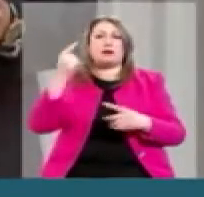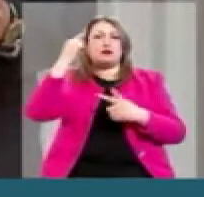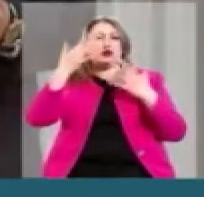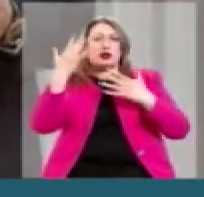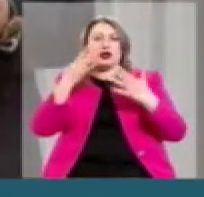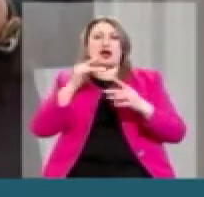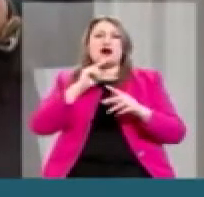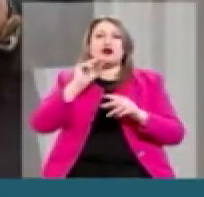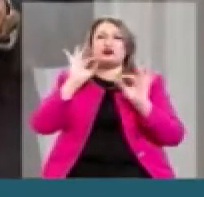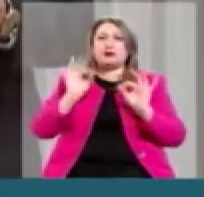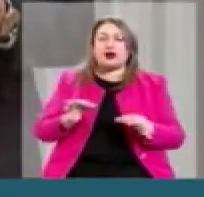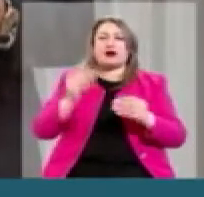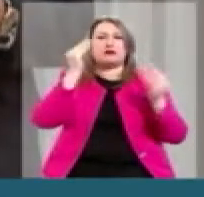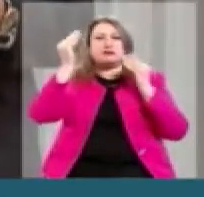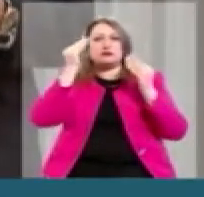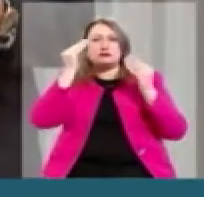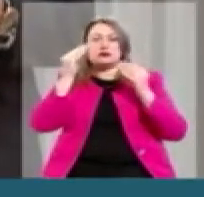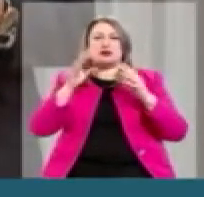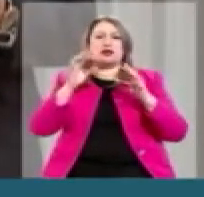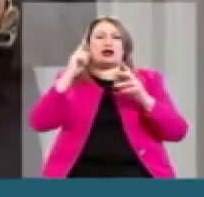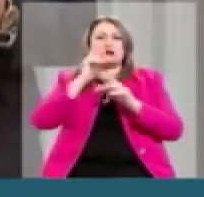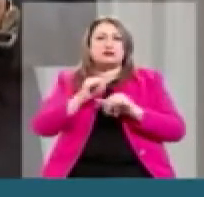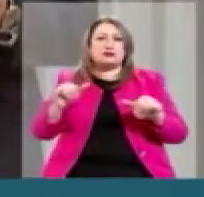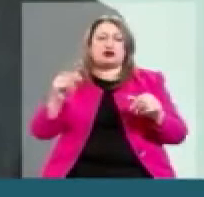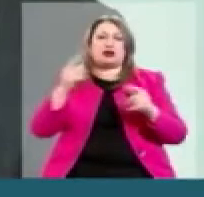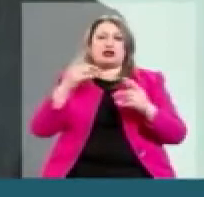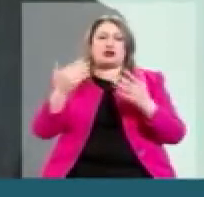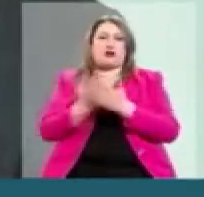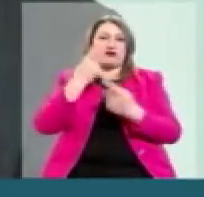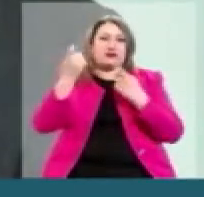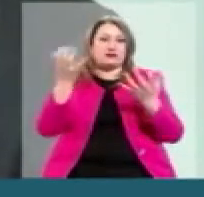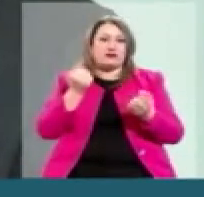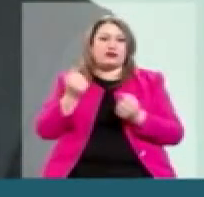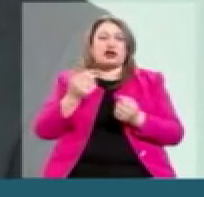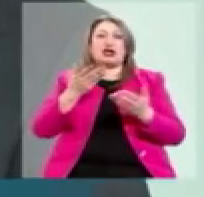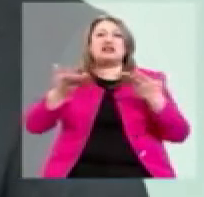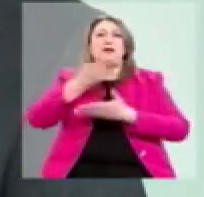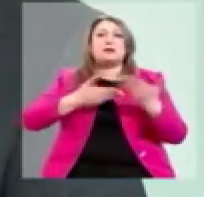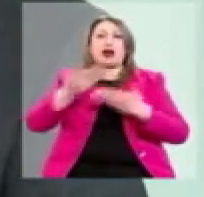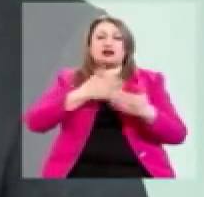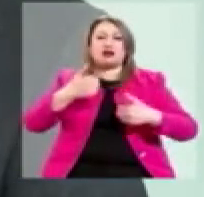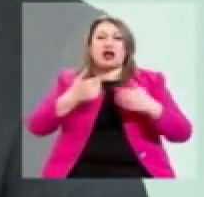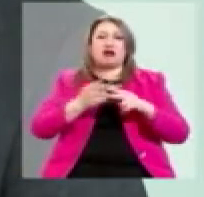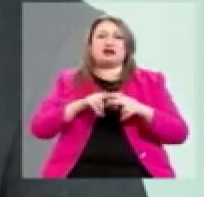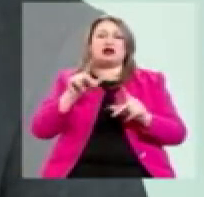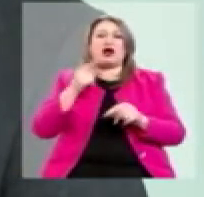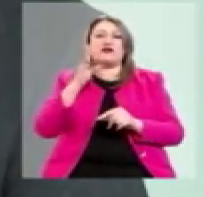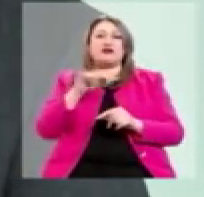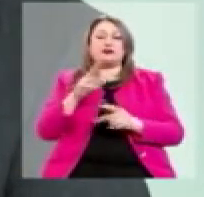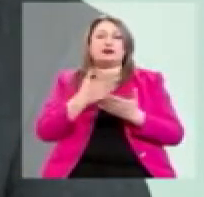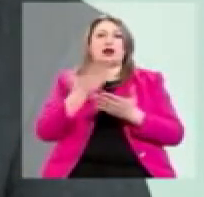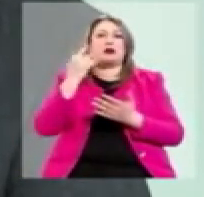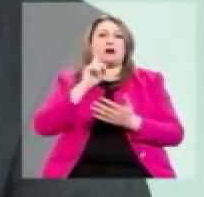мышления, культуры речи, способности анализировать, а также расширение кругозора. Дебатное движение – это одно из видов, когда молодые люди